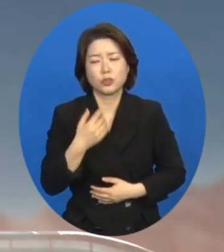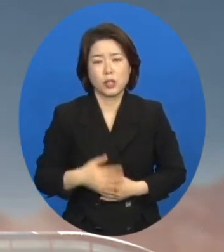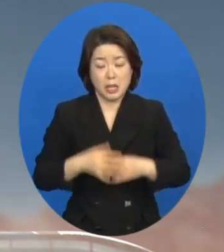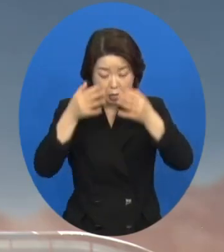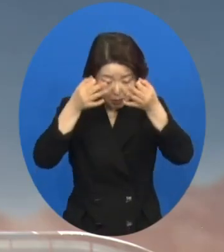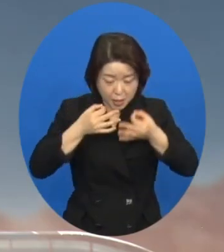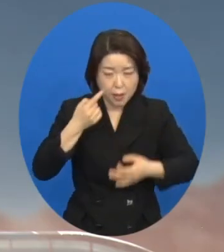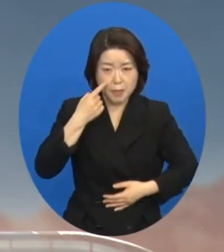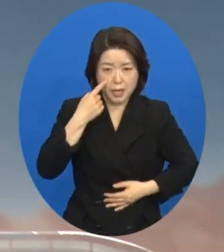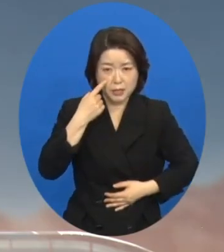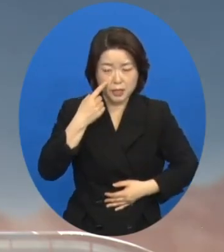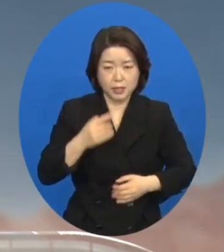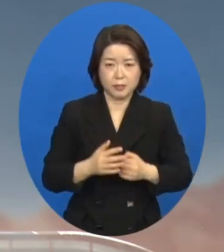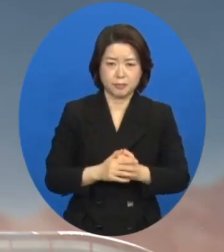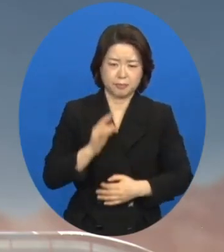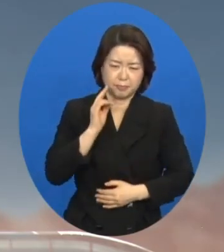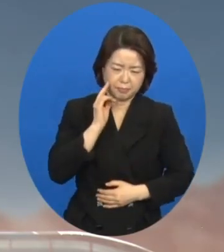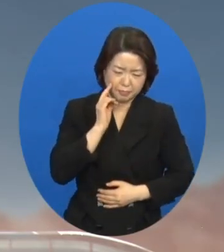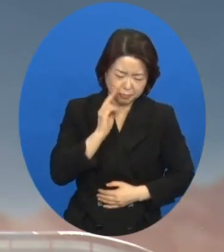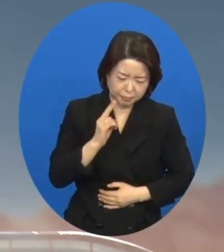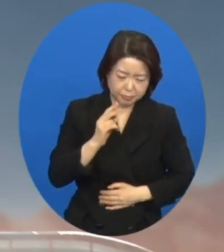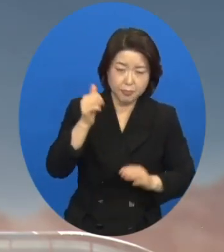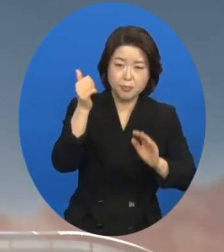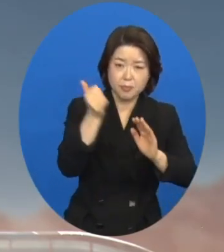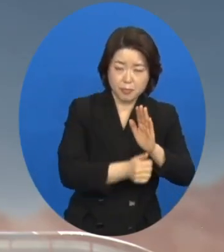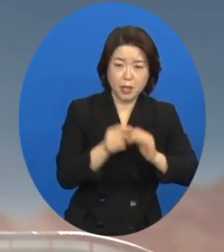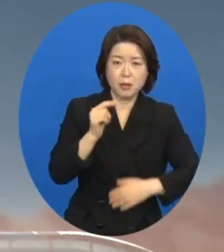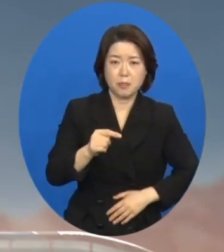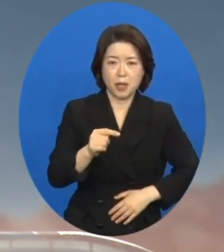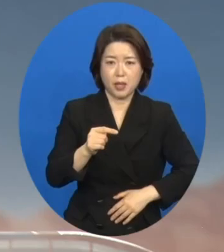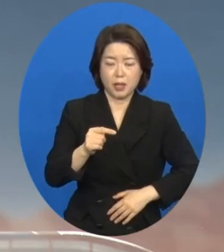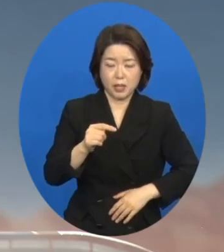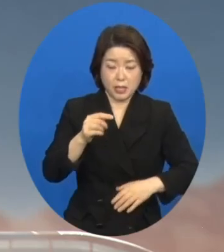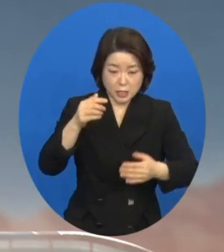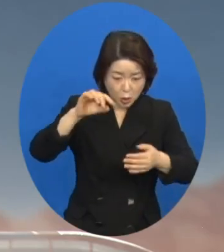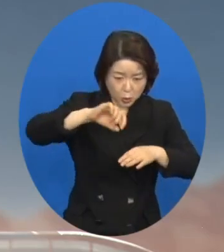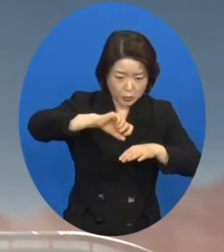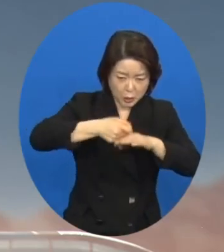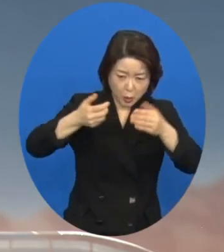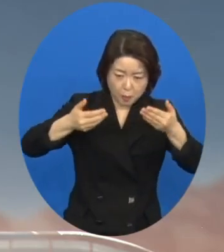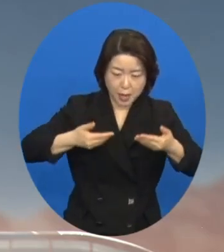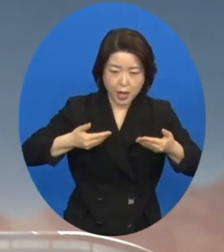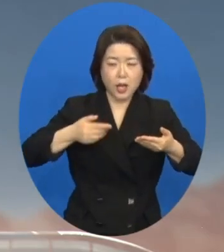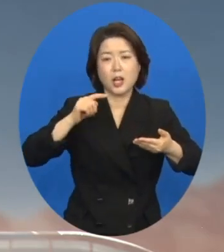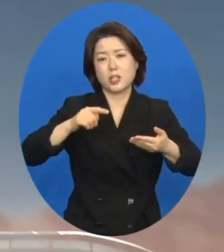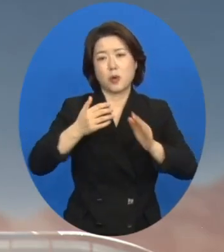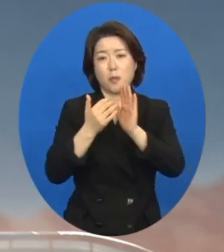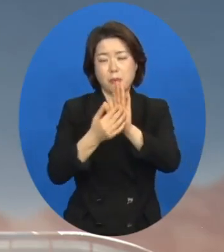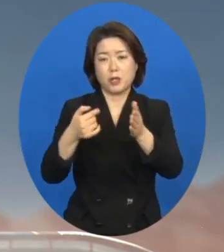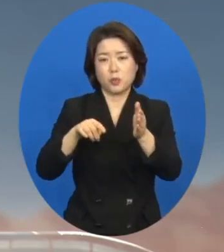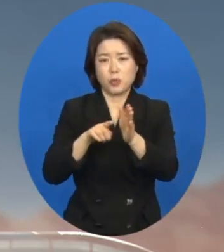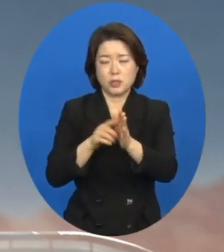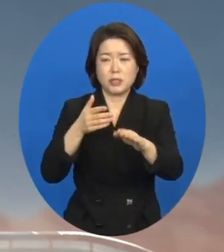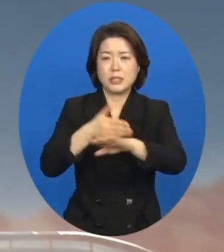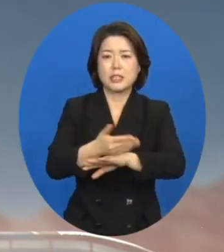참혹한 패배와 끔찍한 죽음을 막으려면 늦기 전에 철저하게 회개해야 합니다.